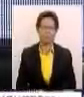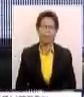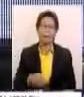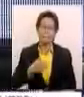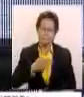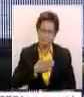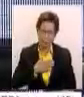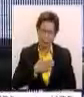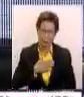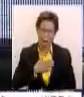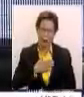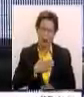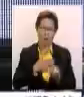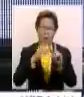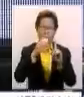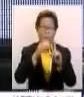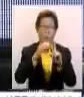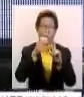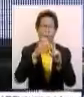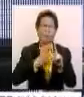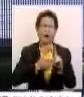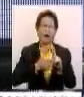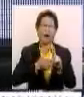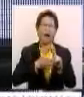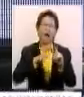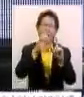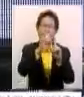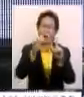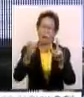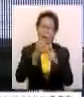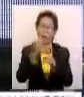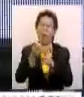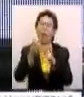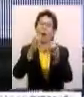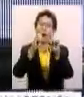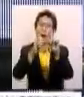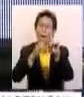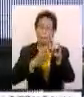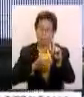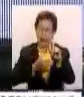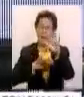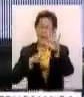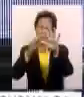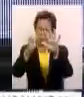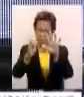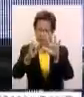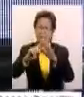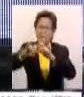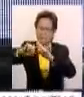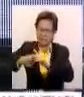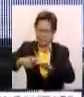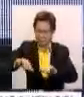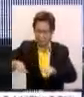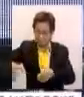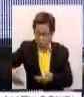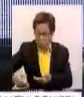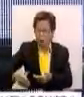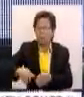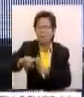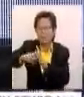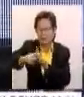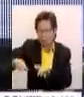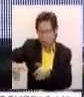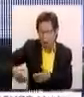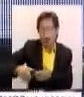My 100 dengan My 50 yang diperkenalkan oleh kementerian